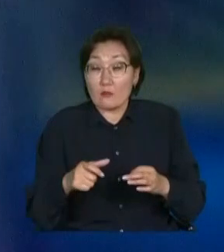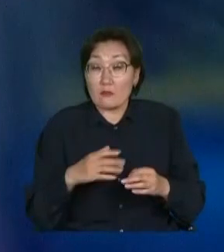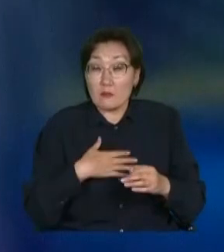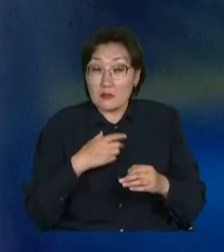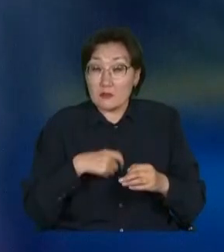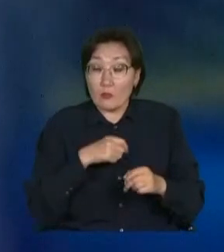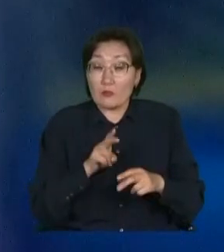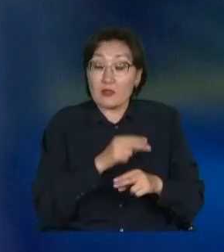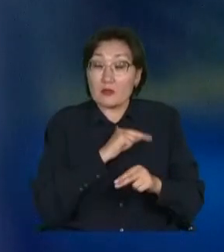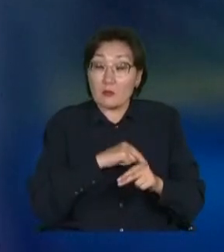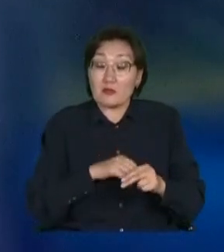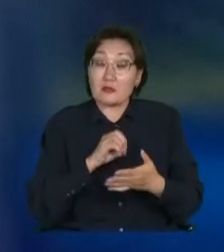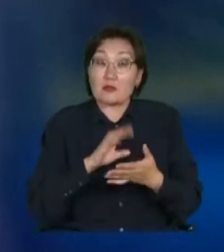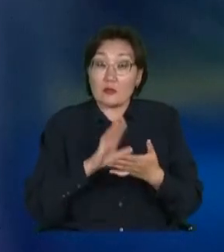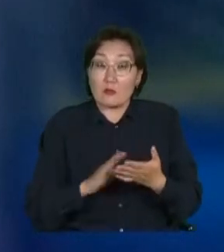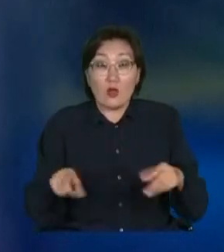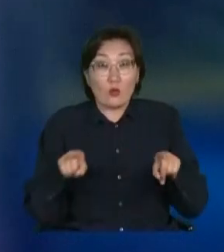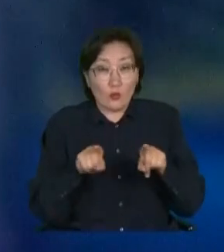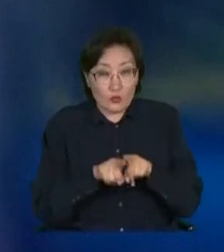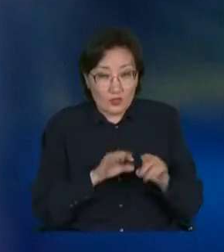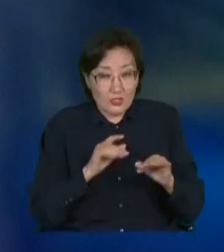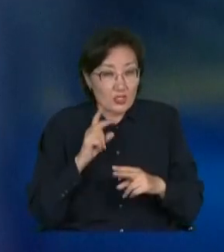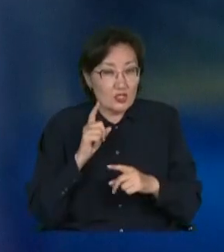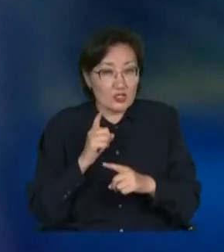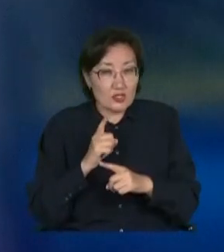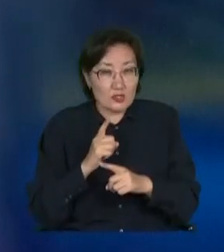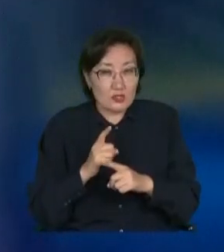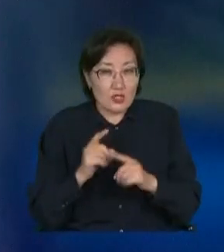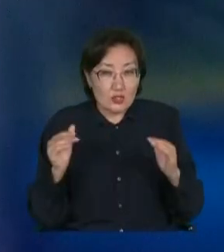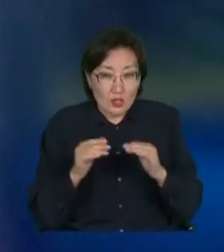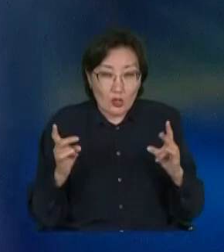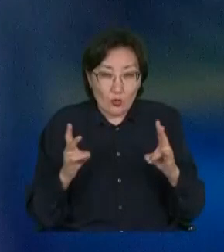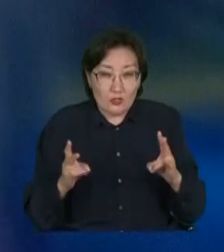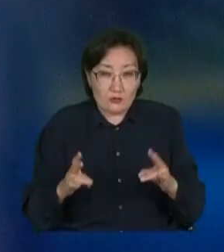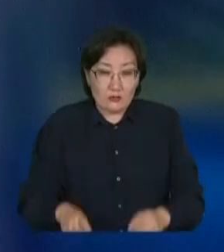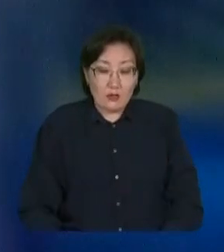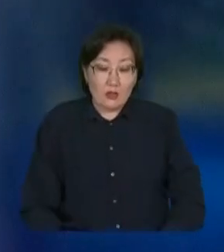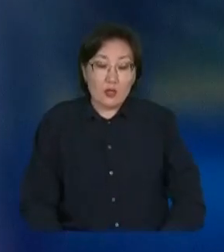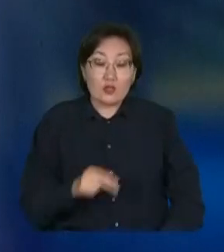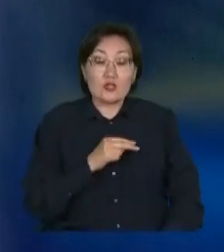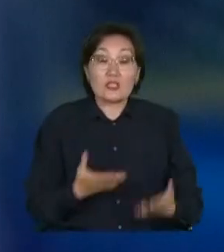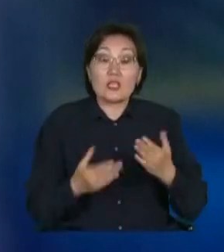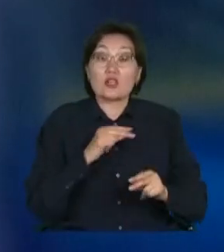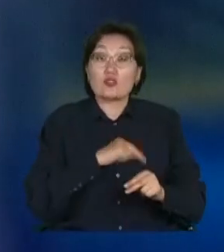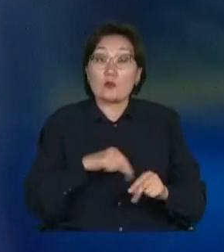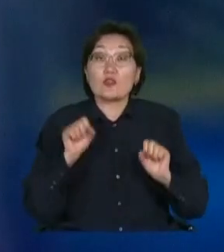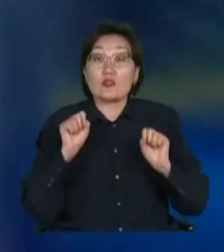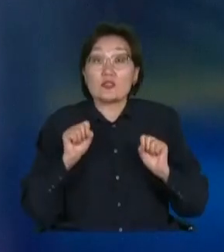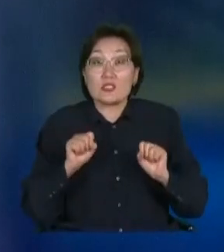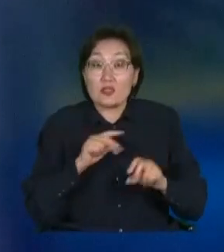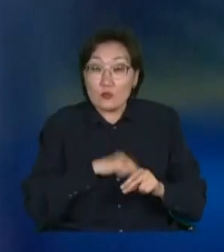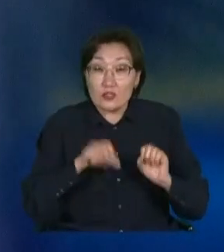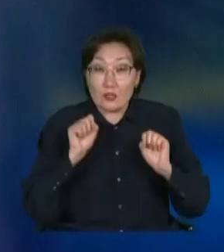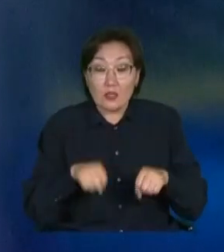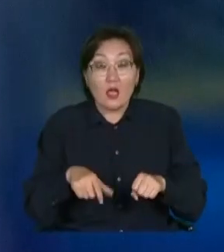Мінекей осы нәрсені біз кішкене шектесек. Яғни жаңа жұмысқа қабілеті бар мысалы азаматтарды ол